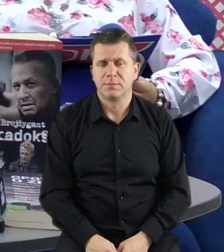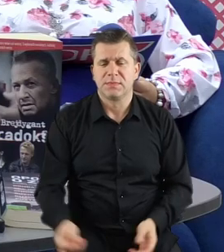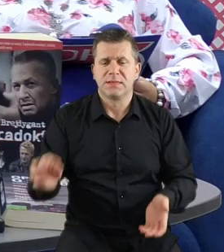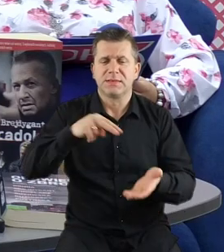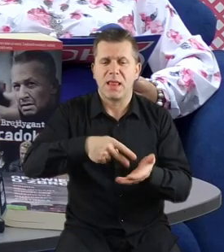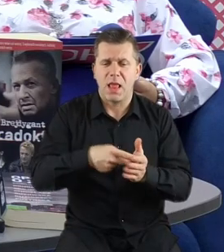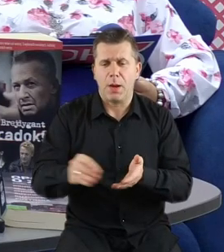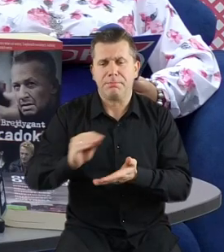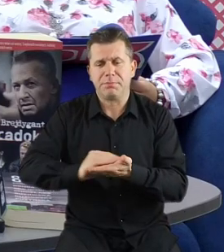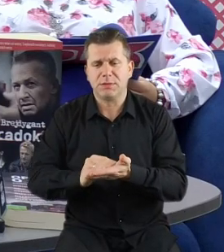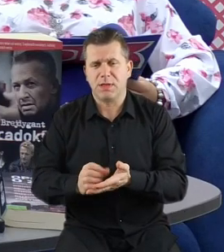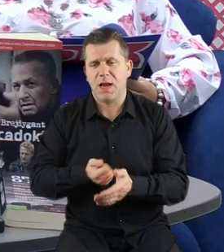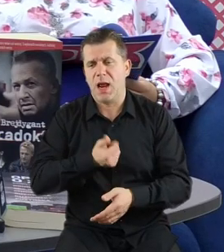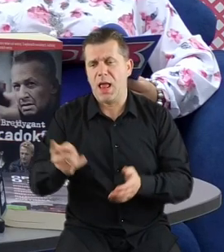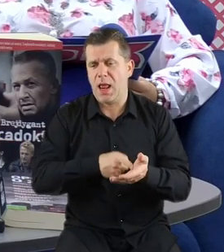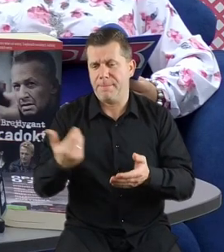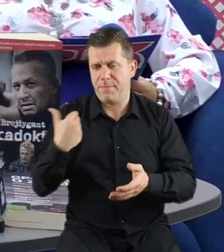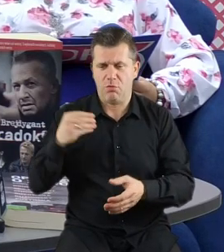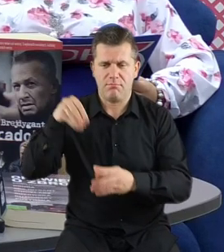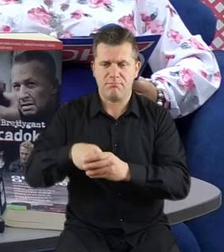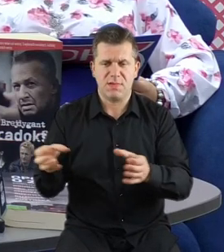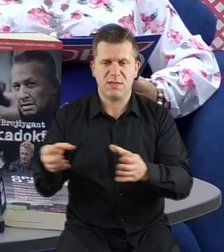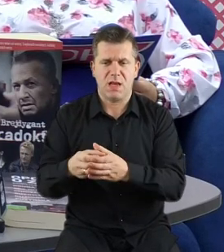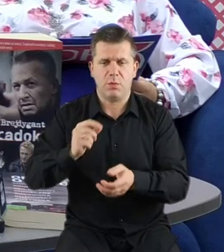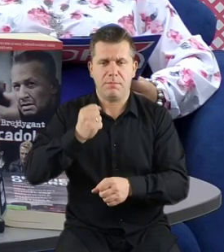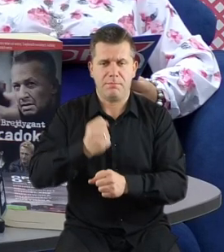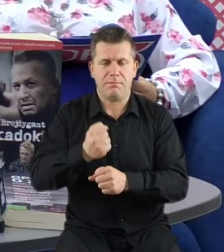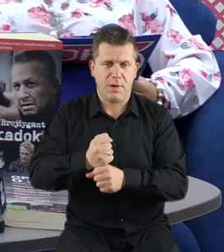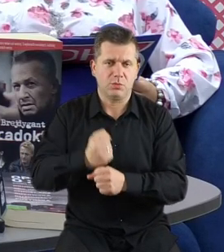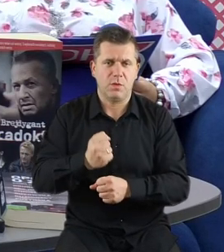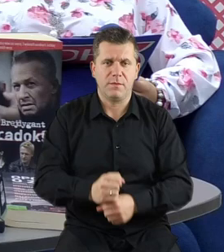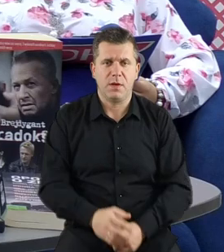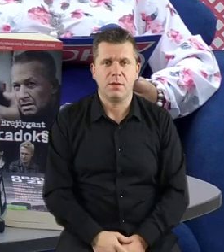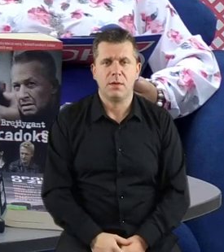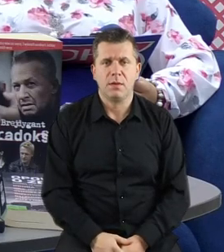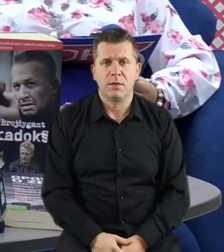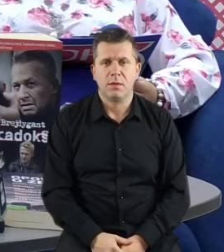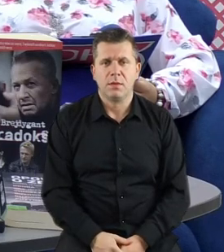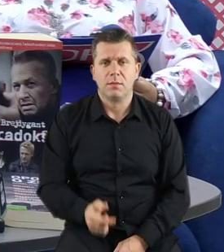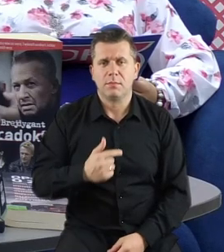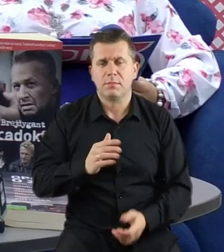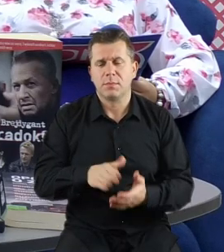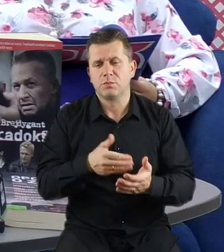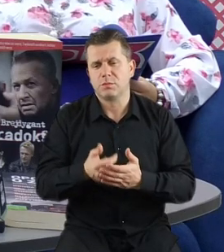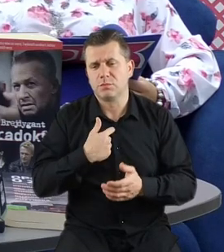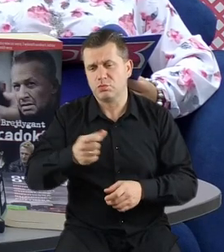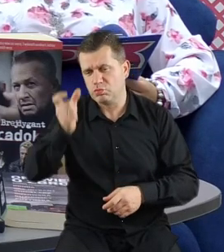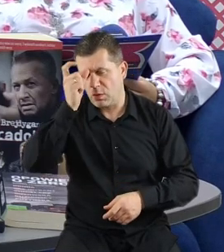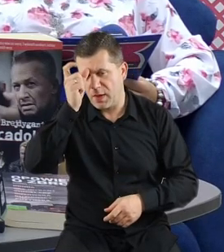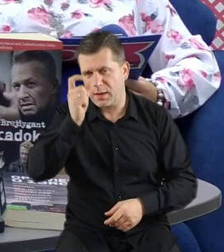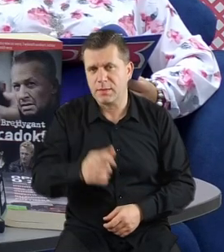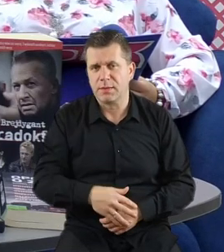scenariopisarskich. Ja parokrotnie już w takim zespole pracowałem, z reguły jako powiedzmy head autor, czyli taki człowiek,